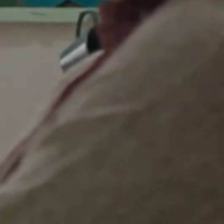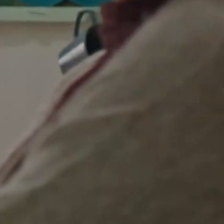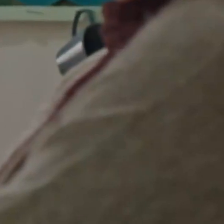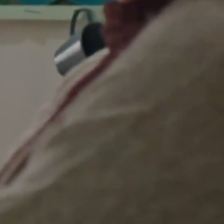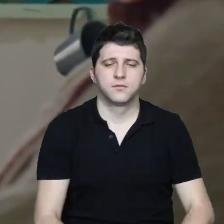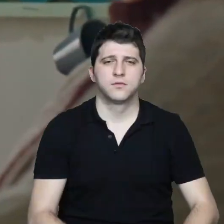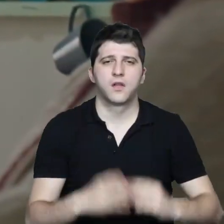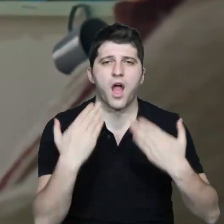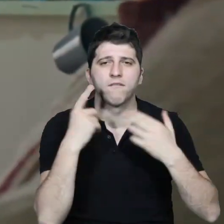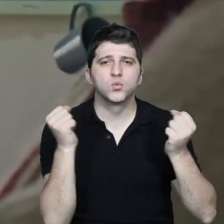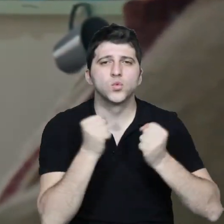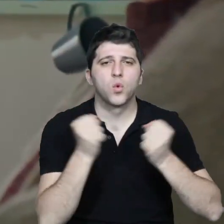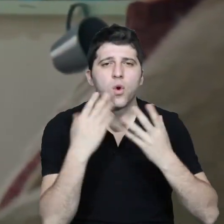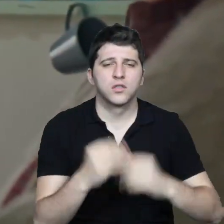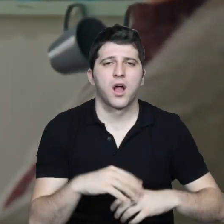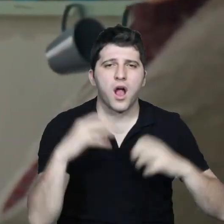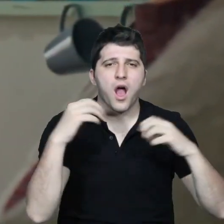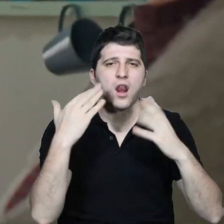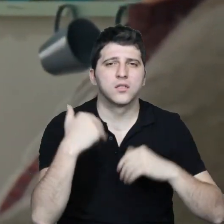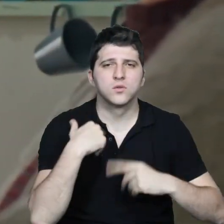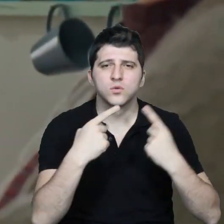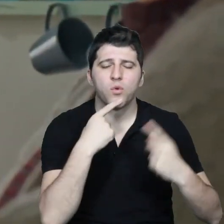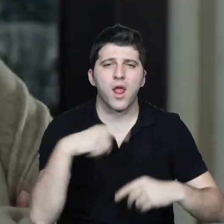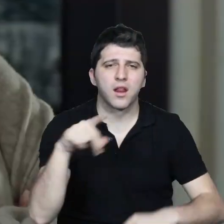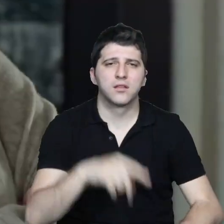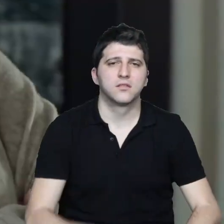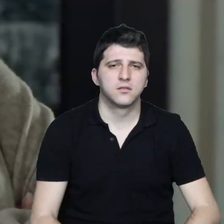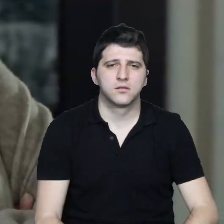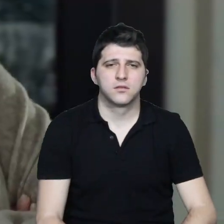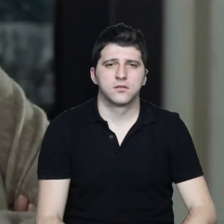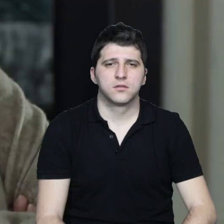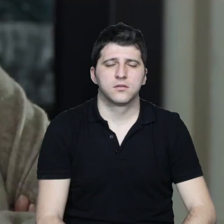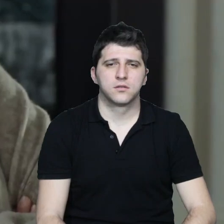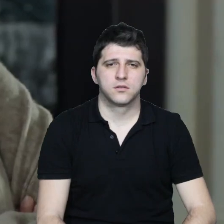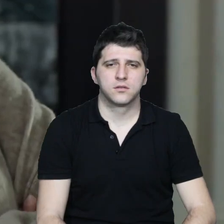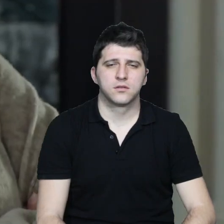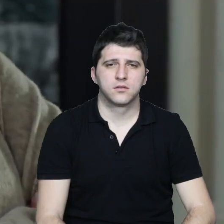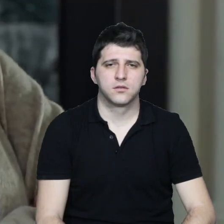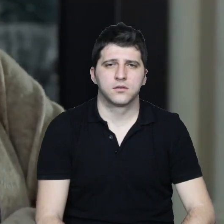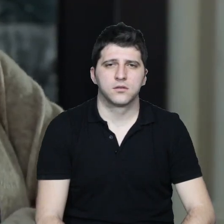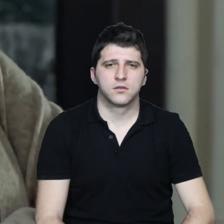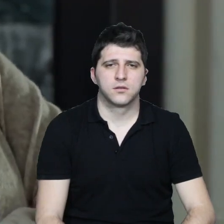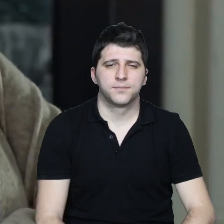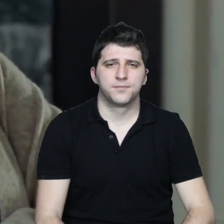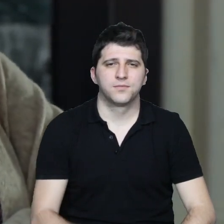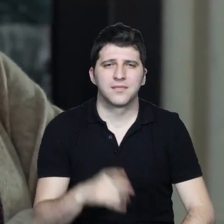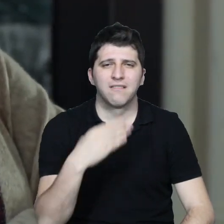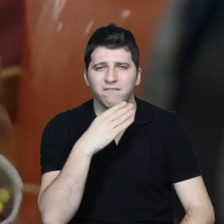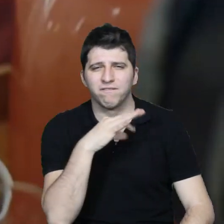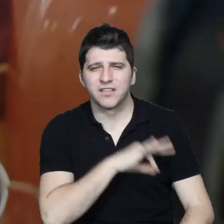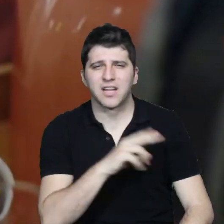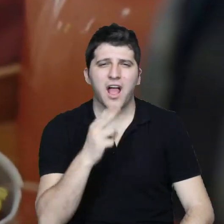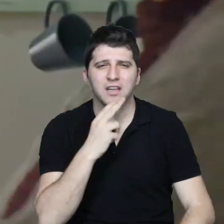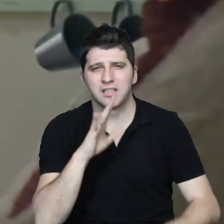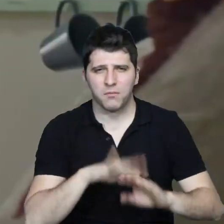Havalar da soğuyacakmış ya. Kar geliyor diyorlar. Kezban düşünceli. Şu fırsatçı kadının yaptıklarını